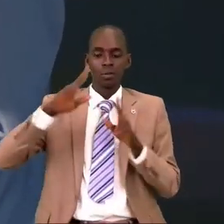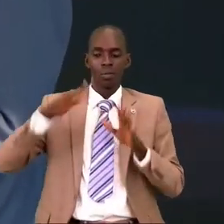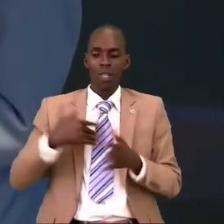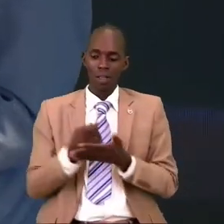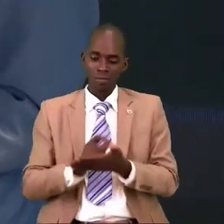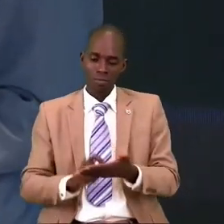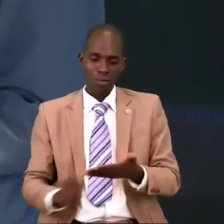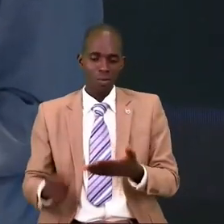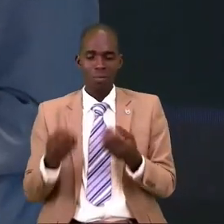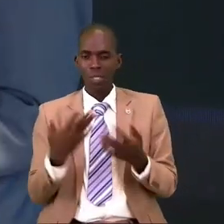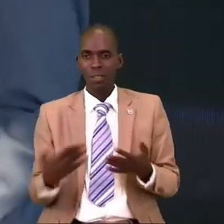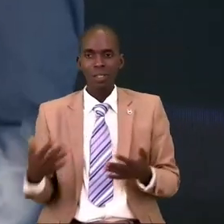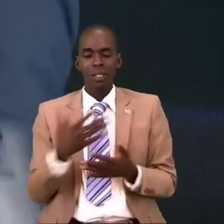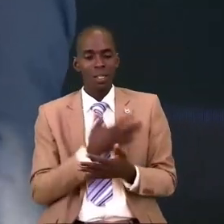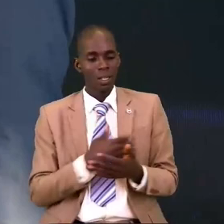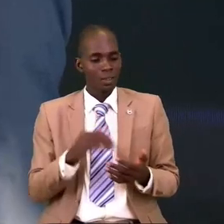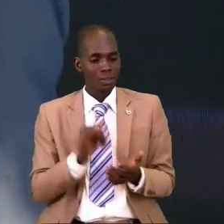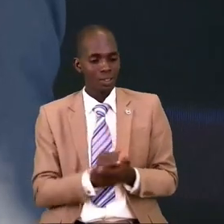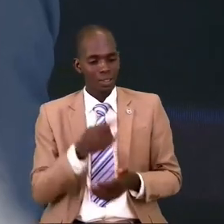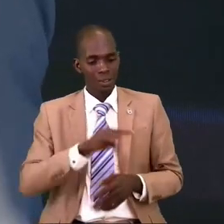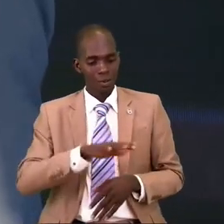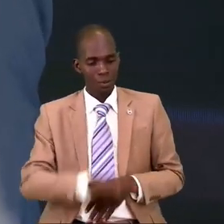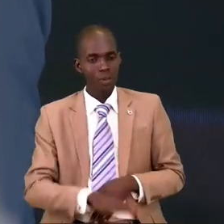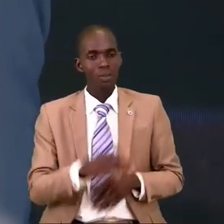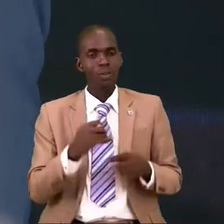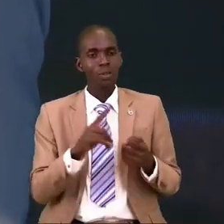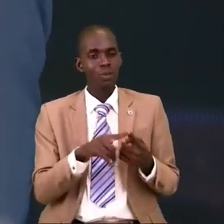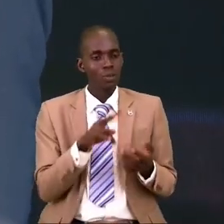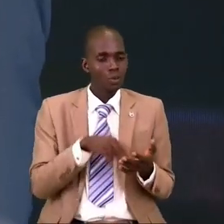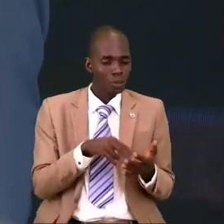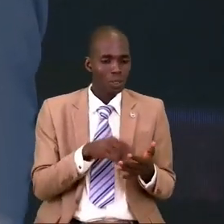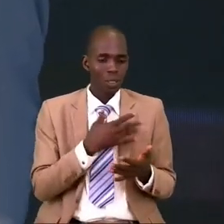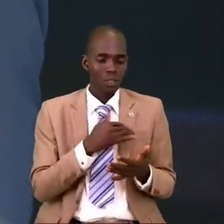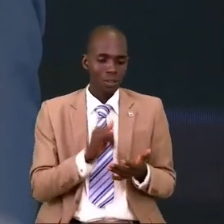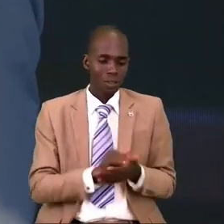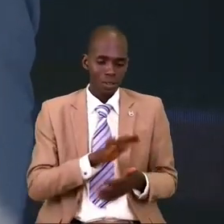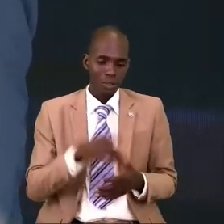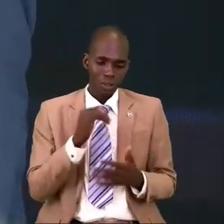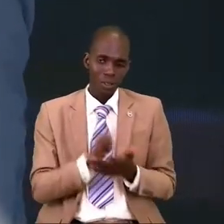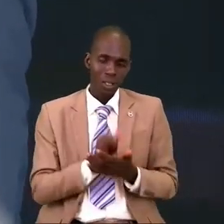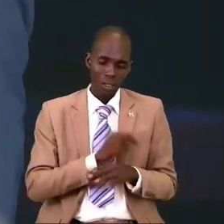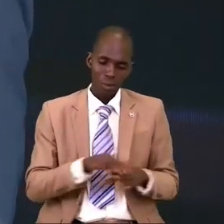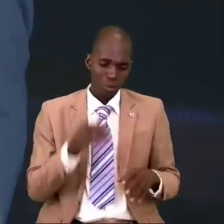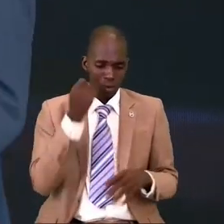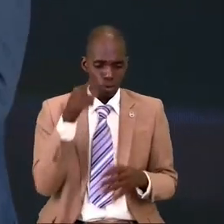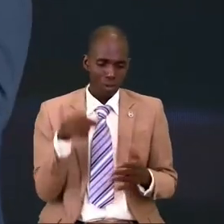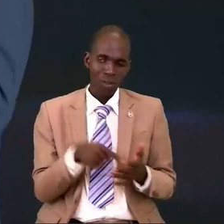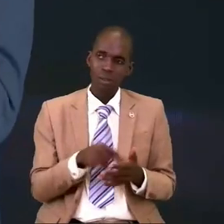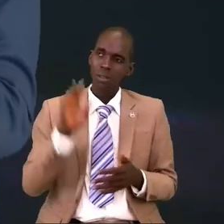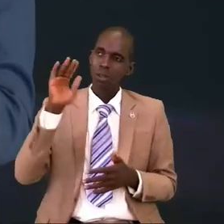dit, je ne comprends pas, prof, ce que je lis là, je dois comprendre, ce n'est pas